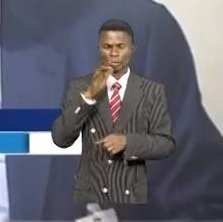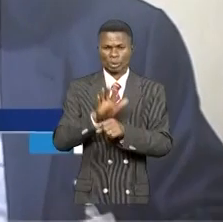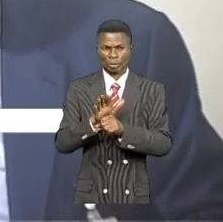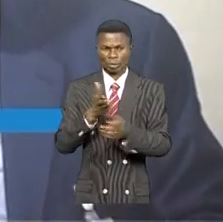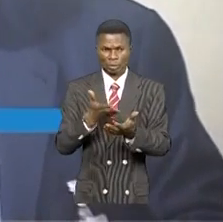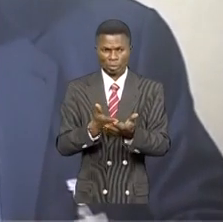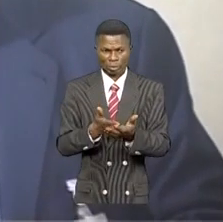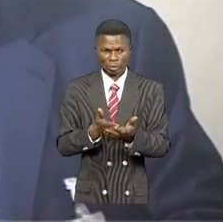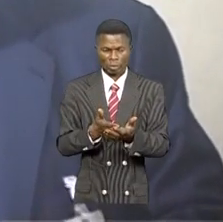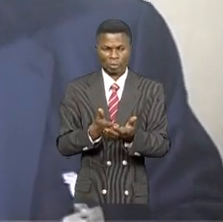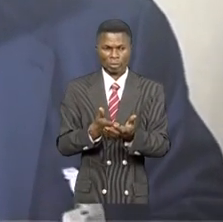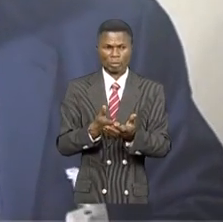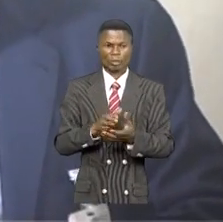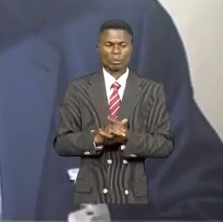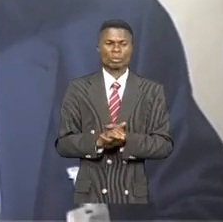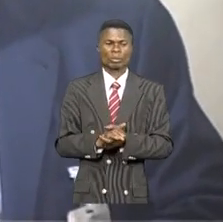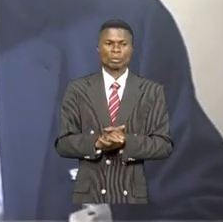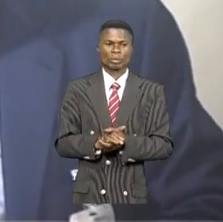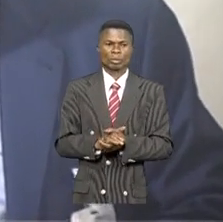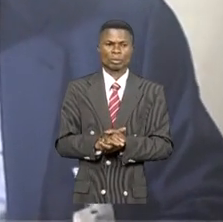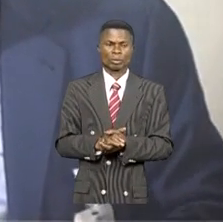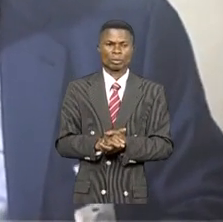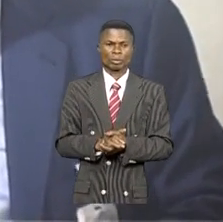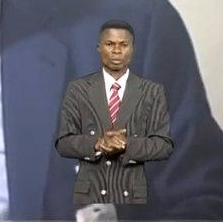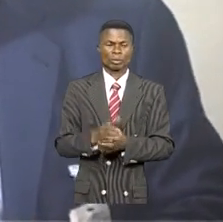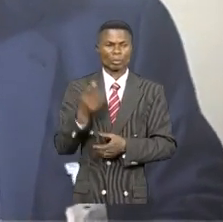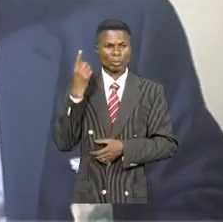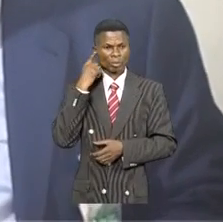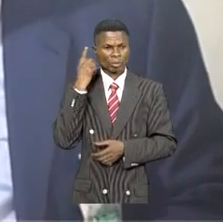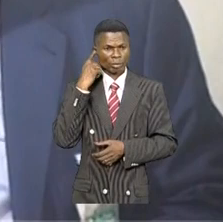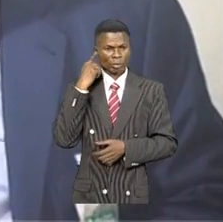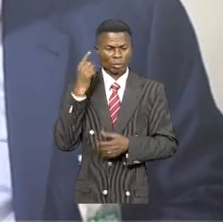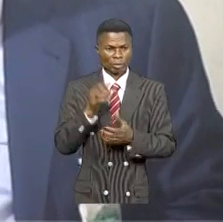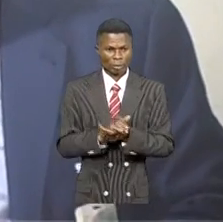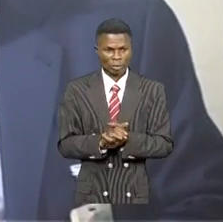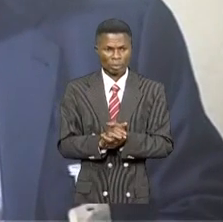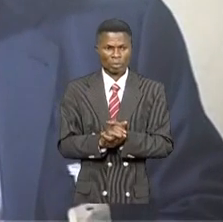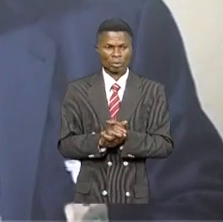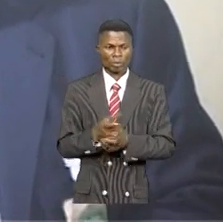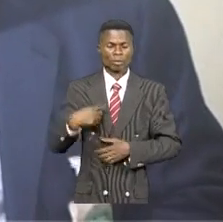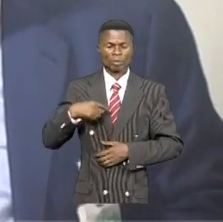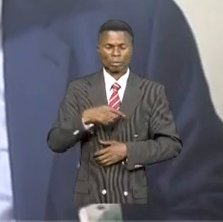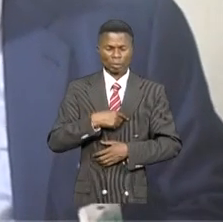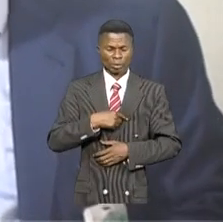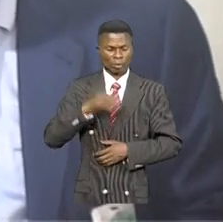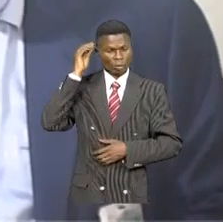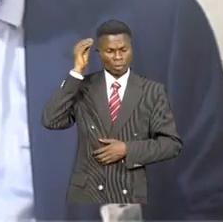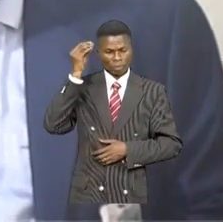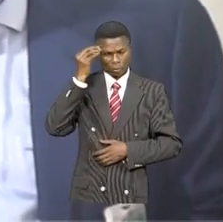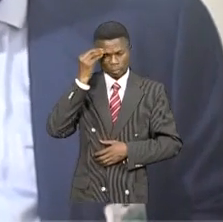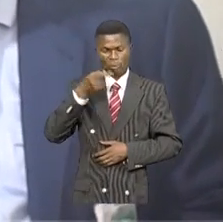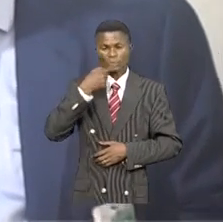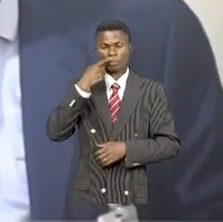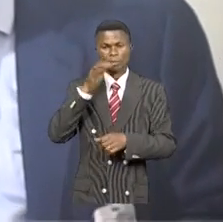où qu'il se trouve. Voilà pourquoi nous avons résolu d'approcher la voix du